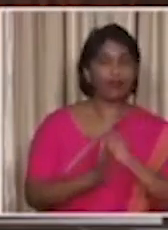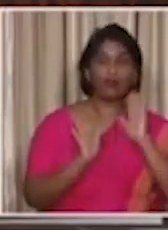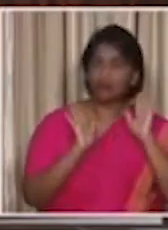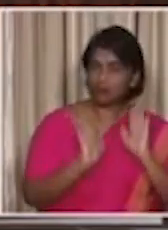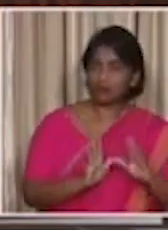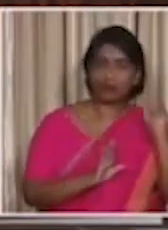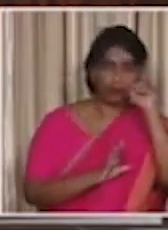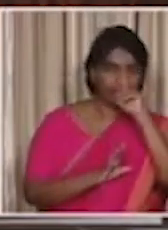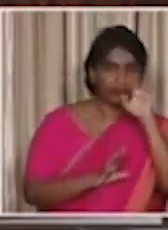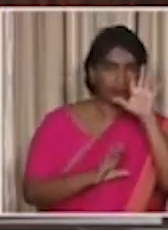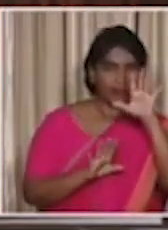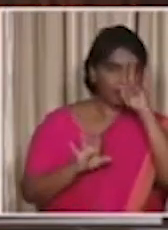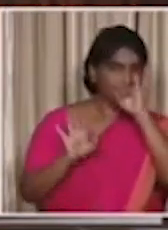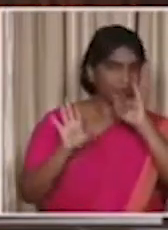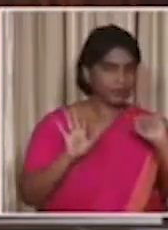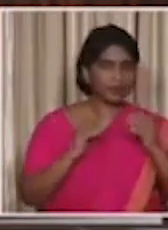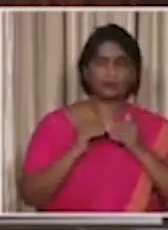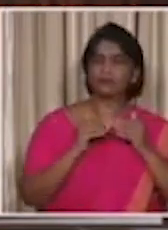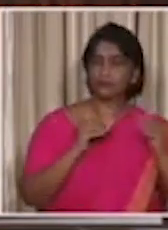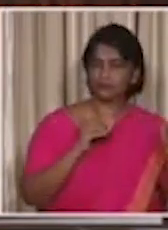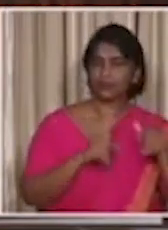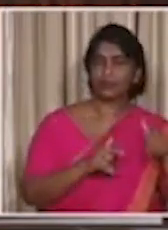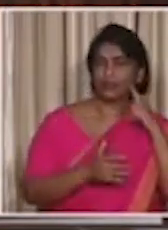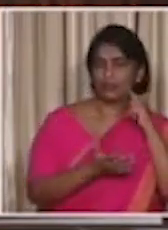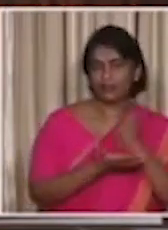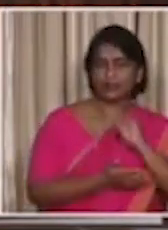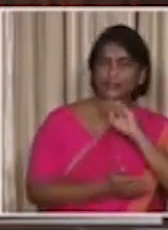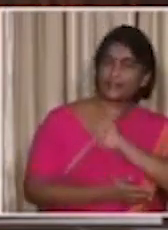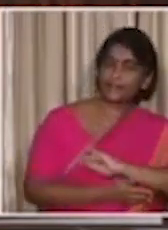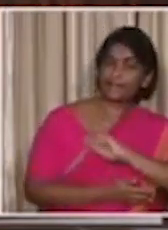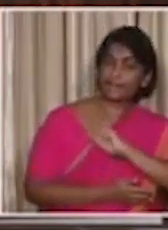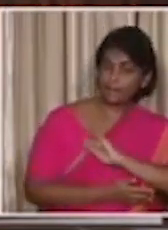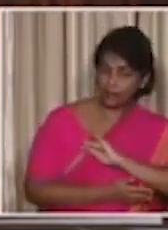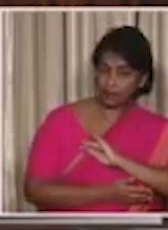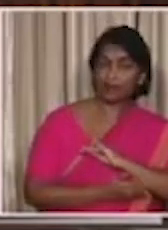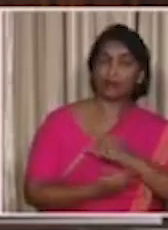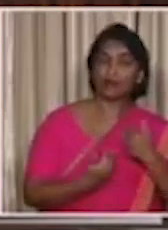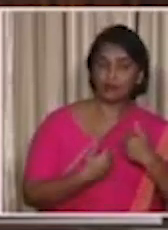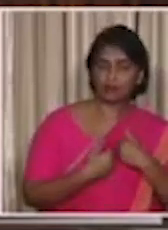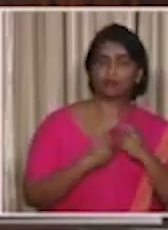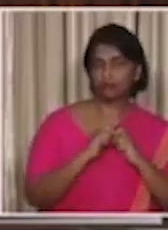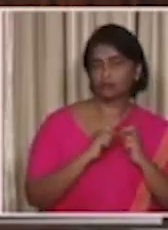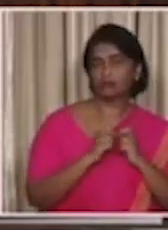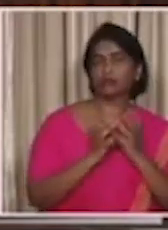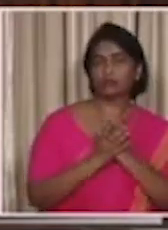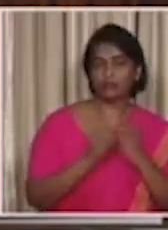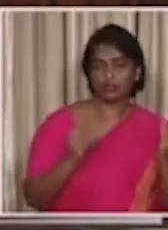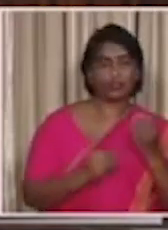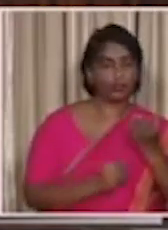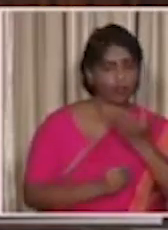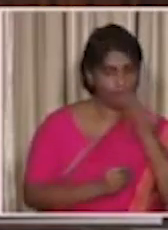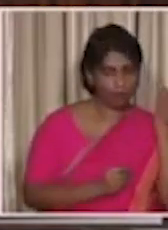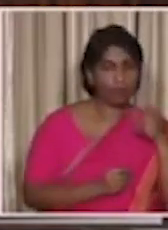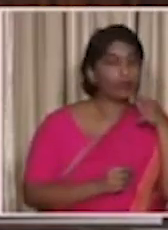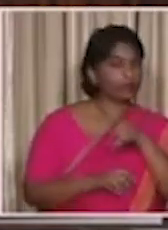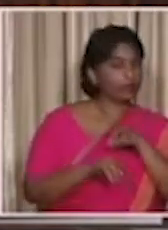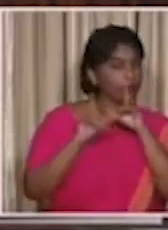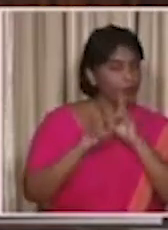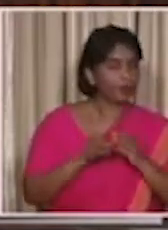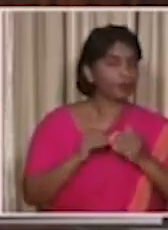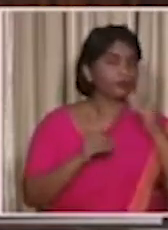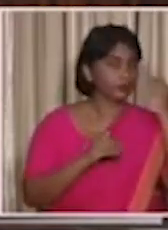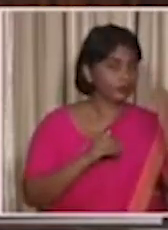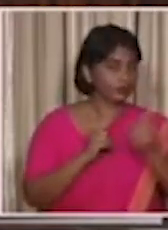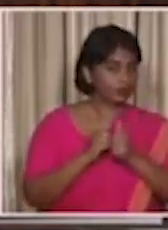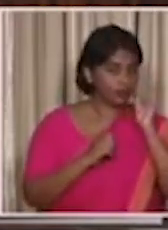තව මාස 5ක් 6ක් කෙටි කලක් මේ අමාරුව විඳ දරා ගත්තොත් අපට විසඳුමක් වෙත යන්න පුළුවන් මේ විදියට ඉදිරියට